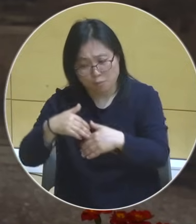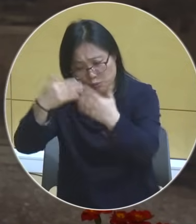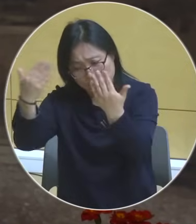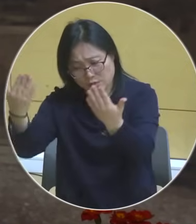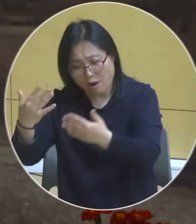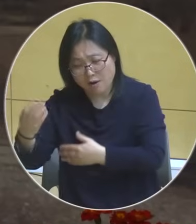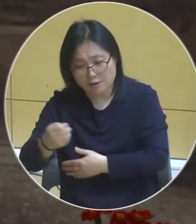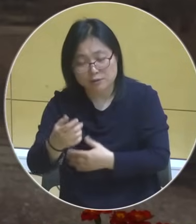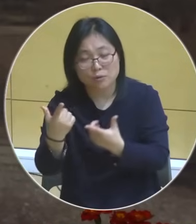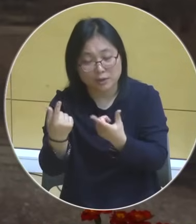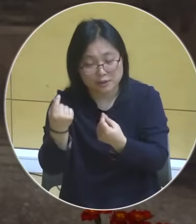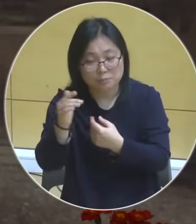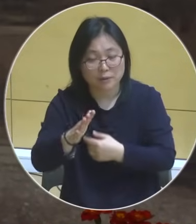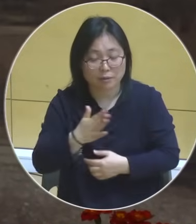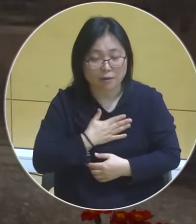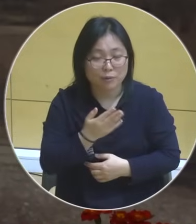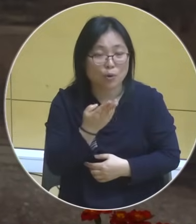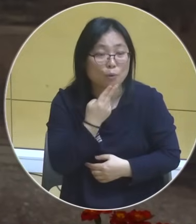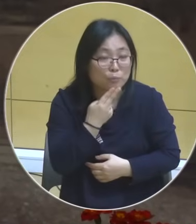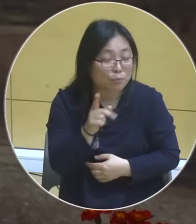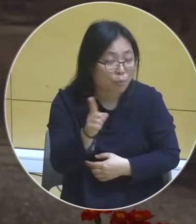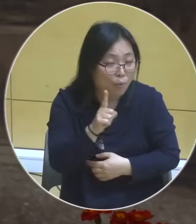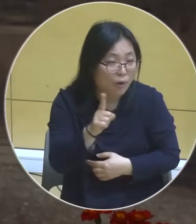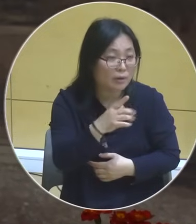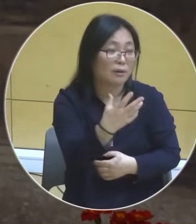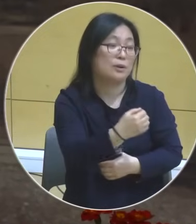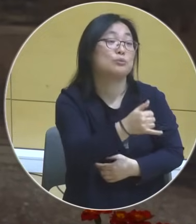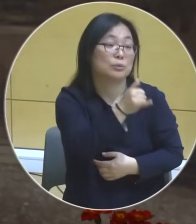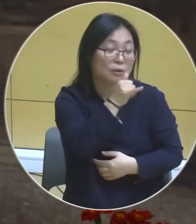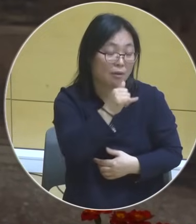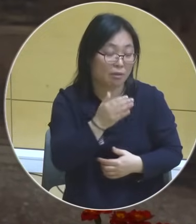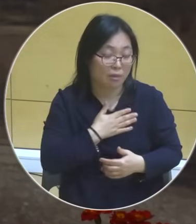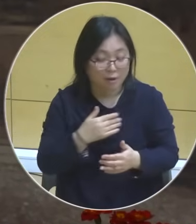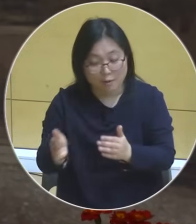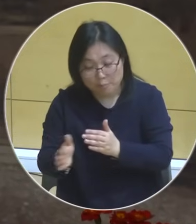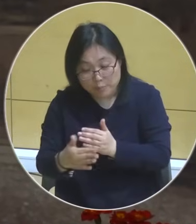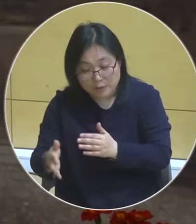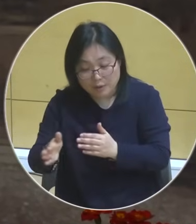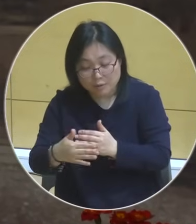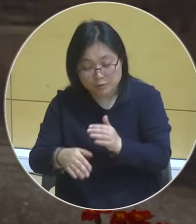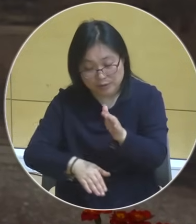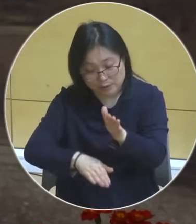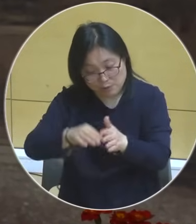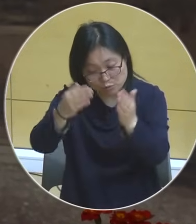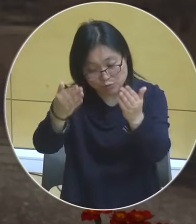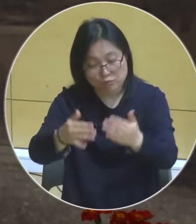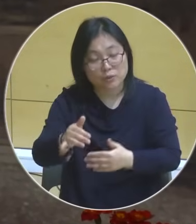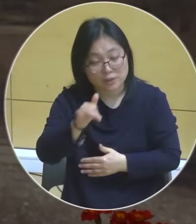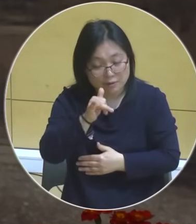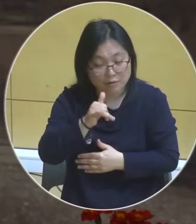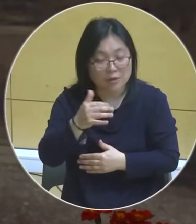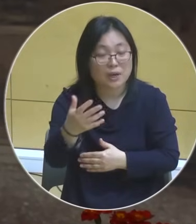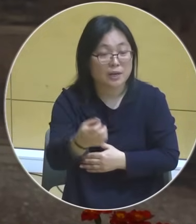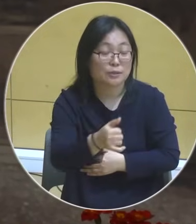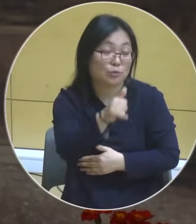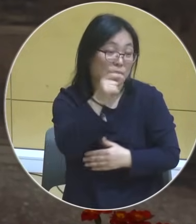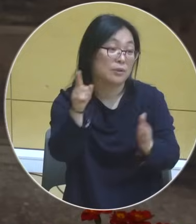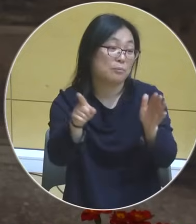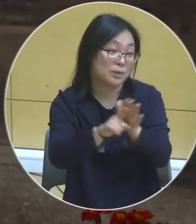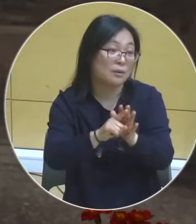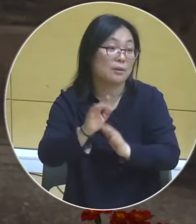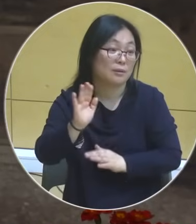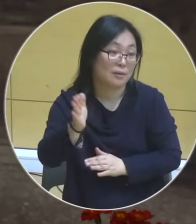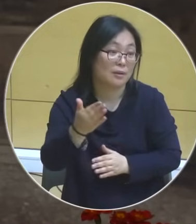있지만 그러나 우리가 갖고 있지 않은 무엇인가, 우리 마음의 공허함을 채워줄 수 있는 무엇인가를 그들은 갖고 있다고 그들은 믿게